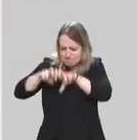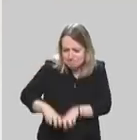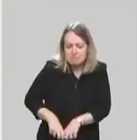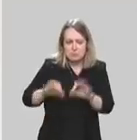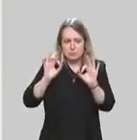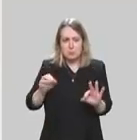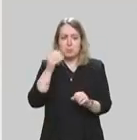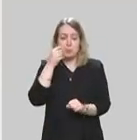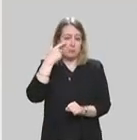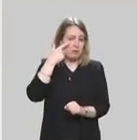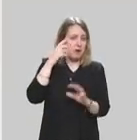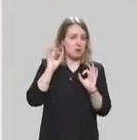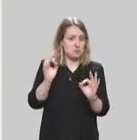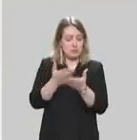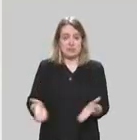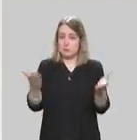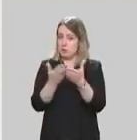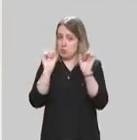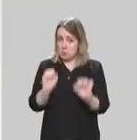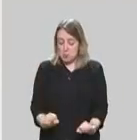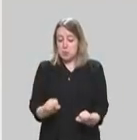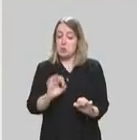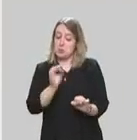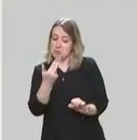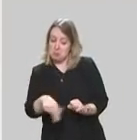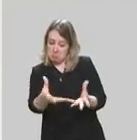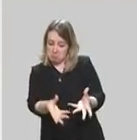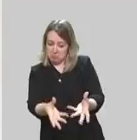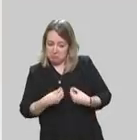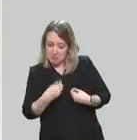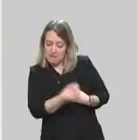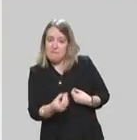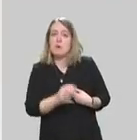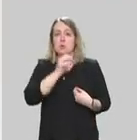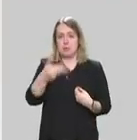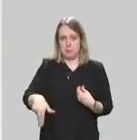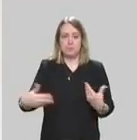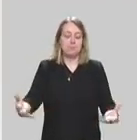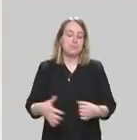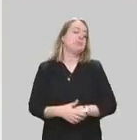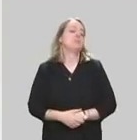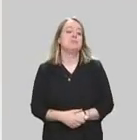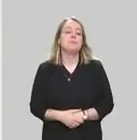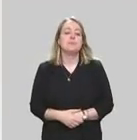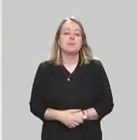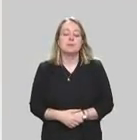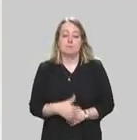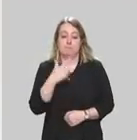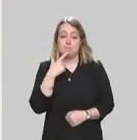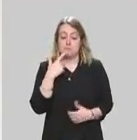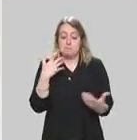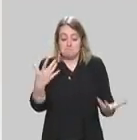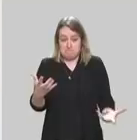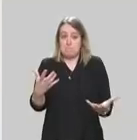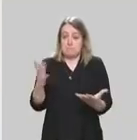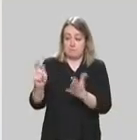et déterminer dans quel cadre, dans quel contexte pourrait ou non être ouverte la vaccination aux enfants de 5 à 11 ans. Dans tous les cas,